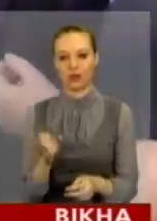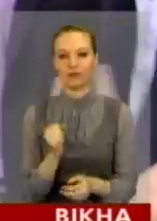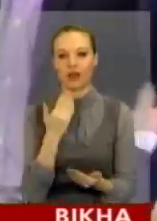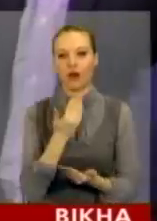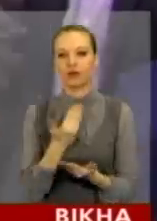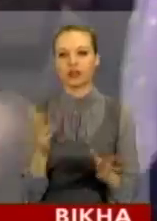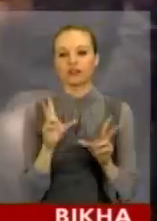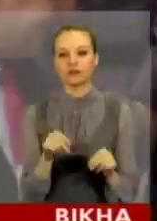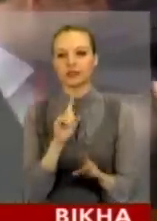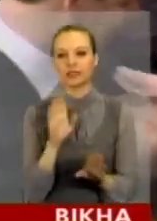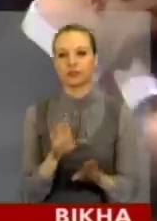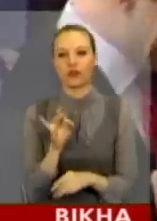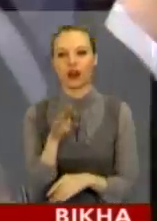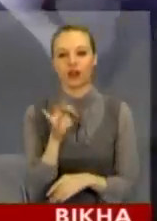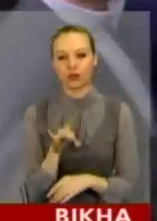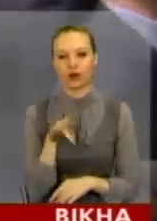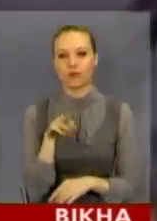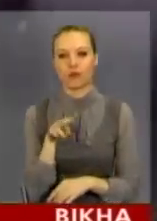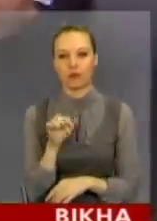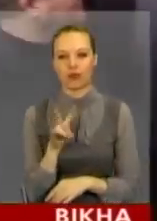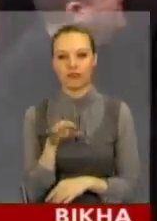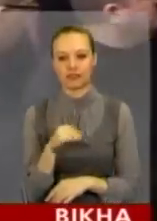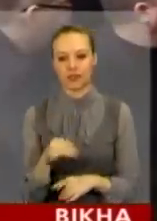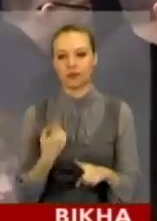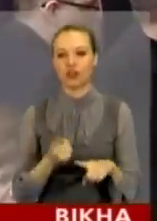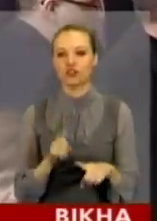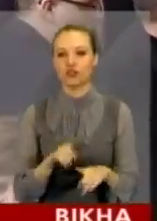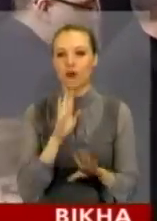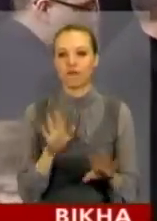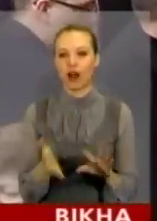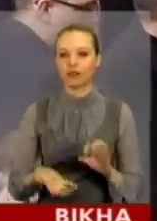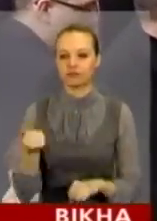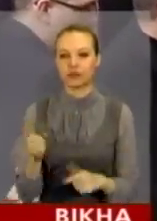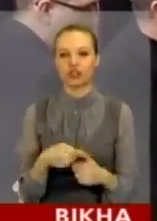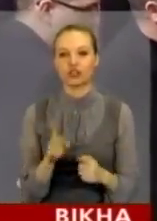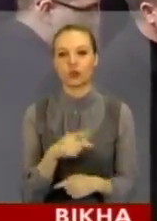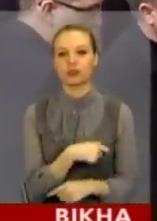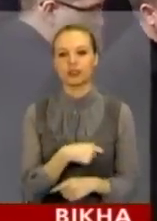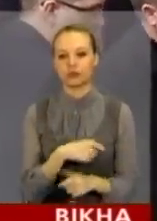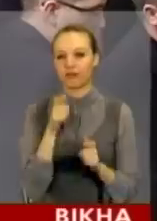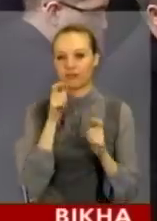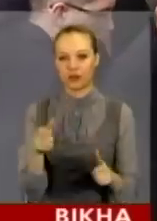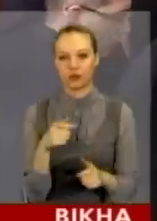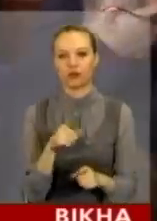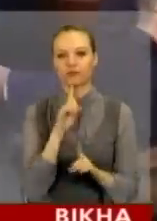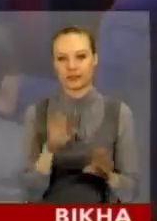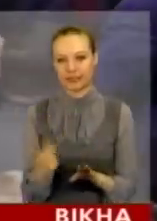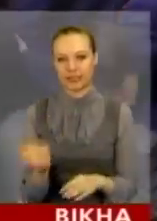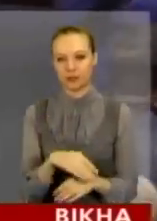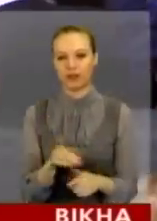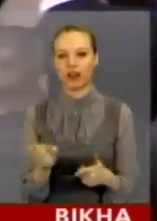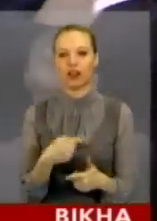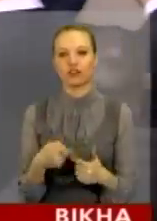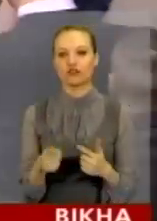Останнім присягав співочий ректор Михайло Поплавський. Чи то вокал врятував, хтось із депутатів вигукнув йому «заспівай», чи